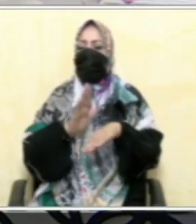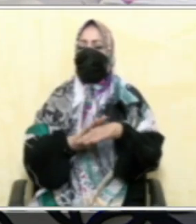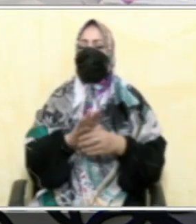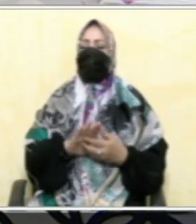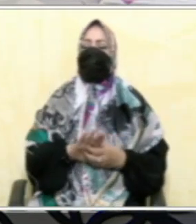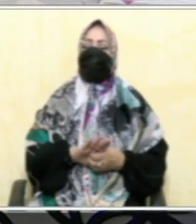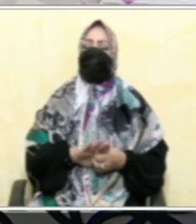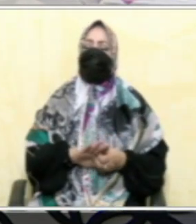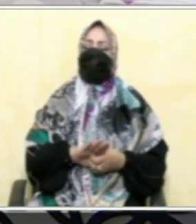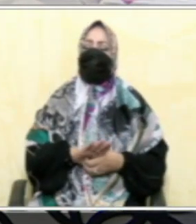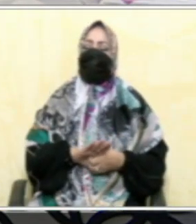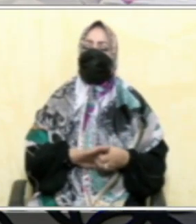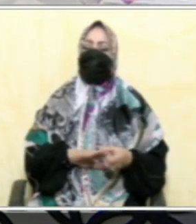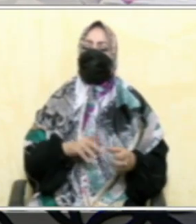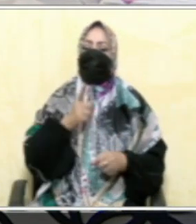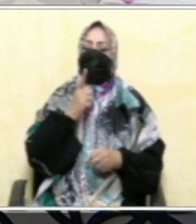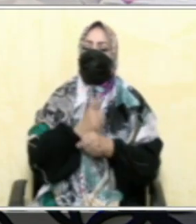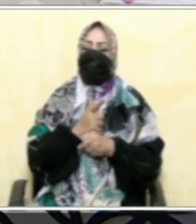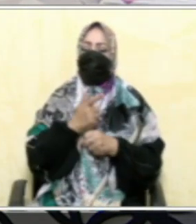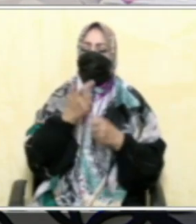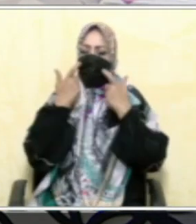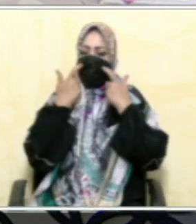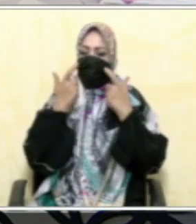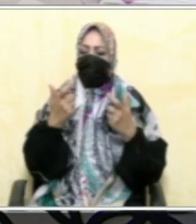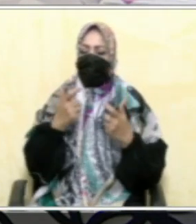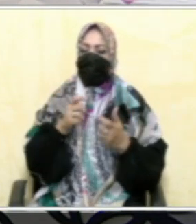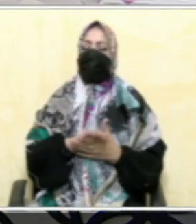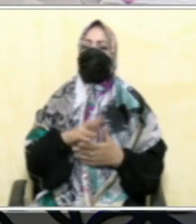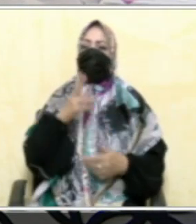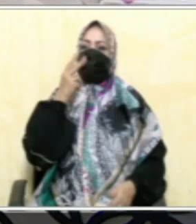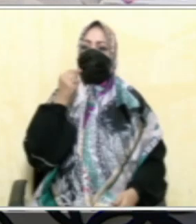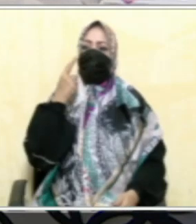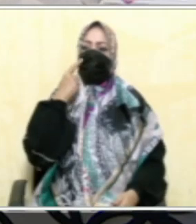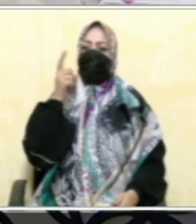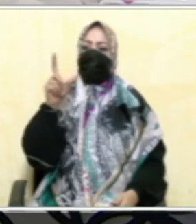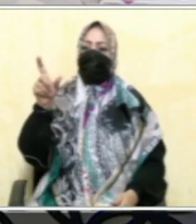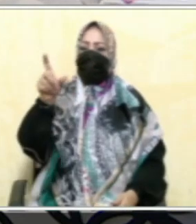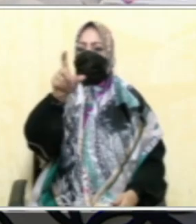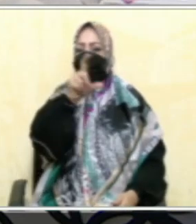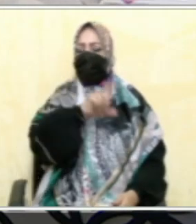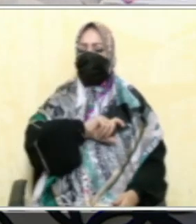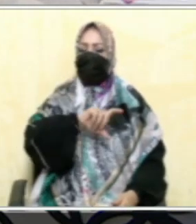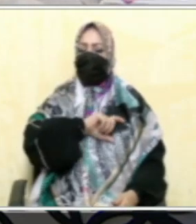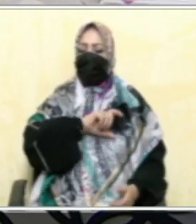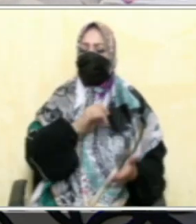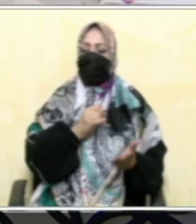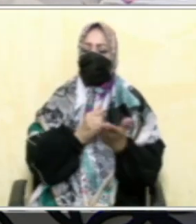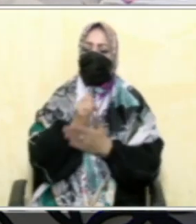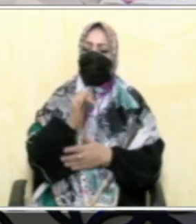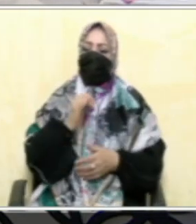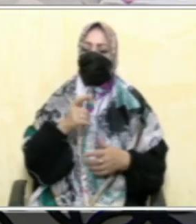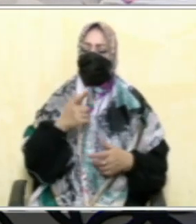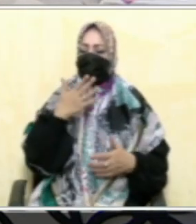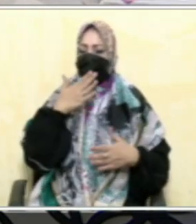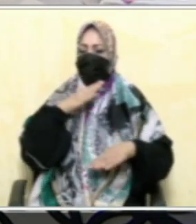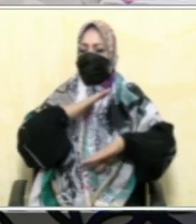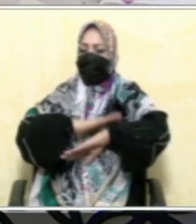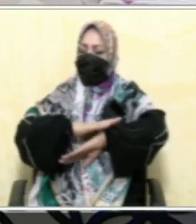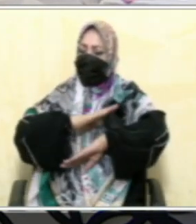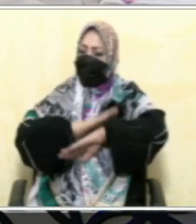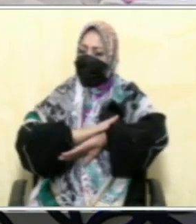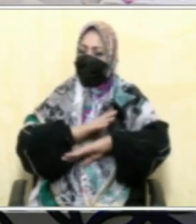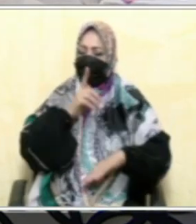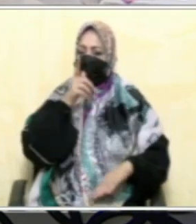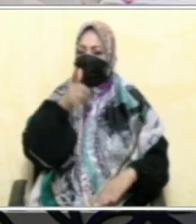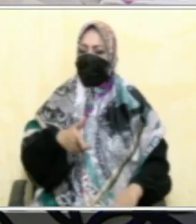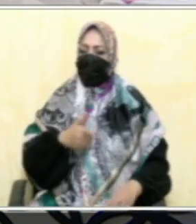لكن باحترام وقول للحق. أما إحنا جينا ولي أمر ويقعد على طول يفتح فمه وما يخلي ما يقوله وكذا،